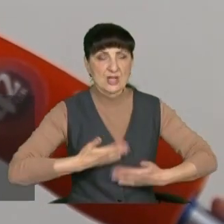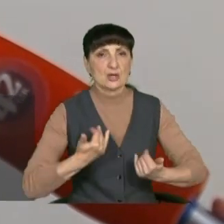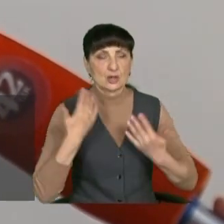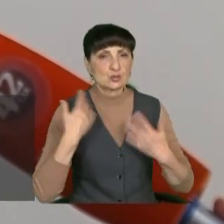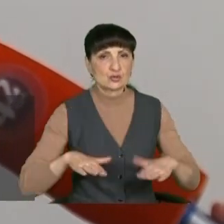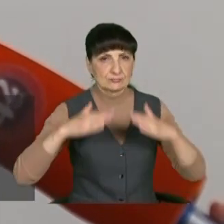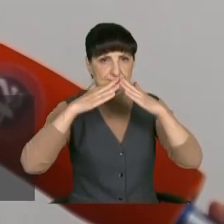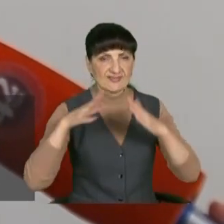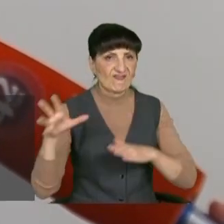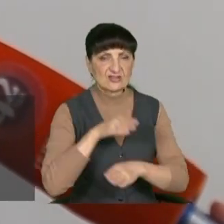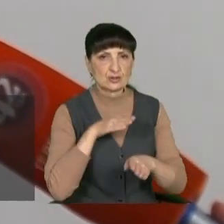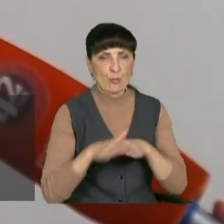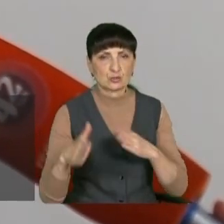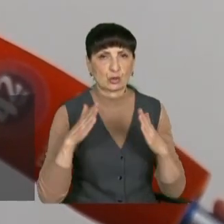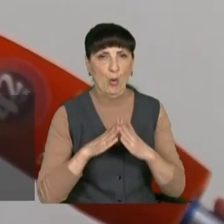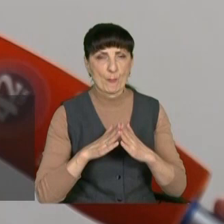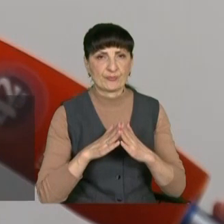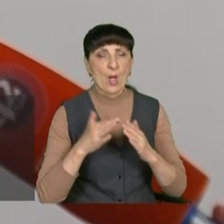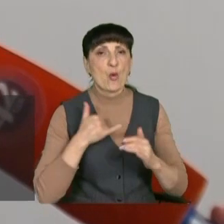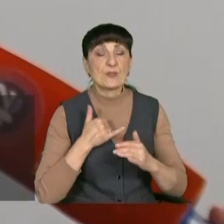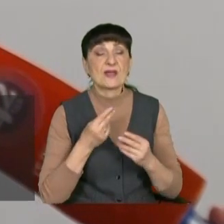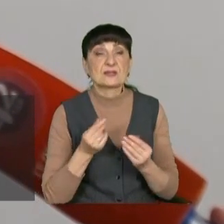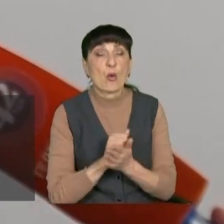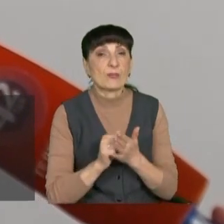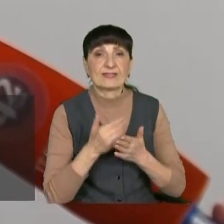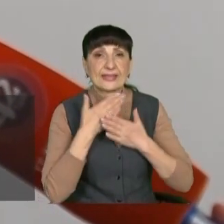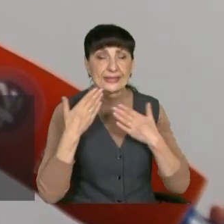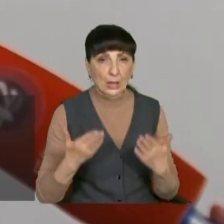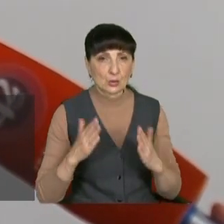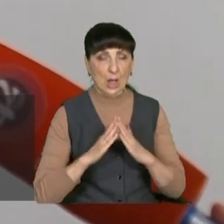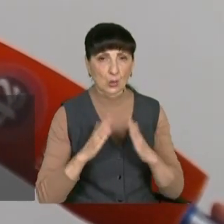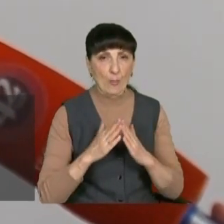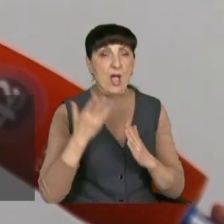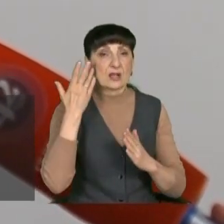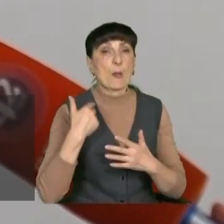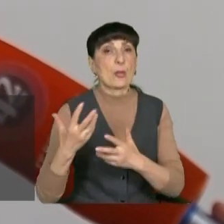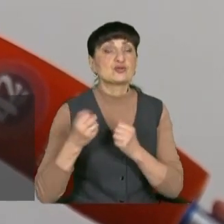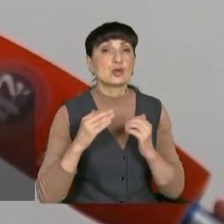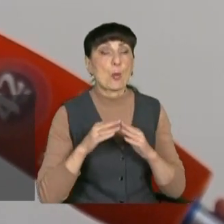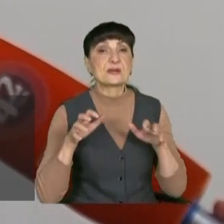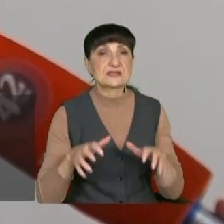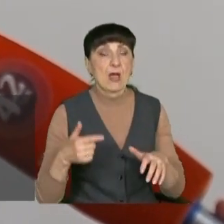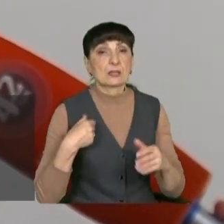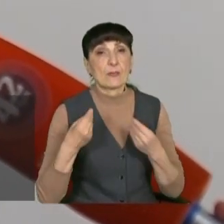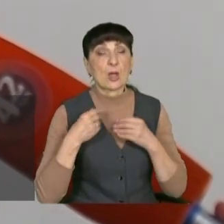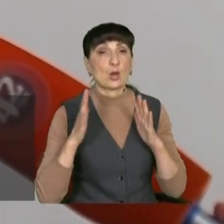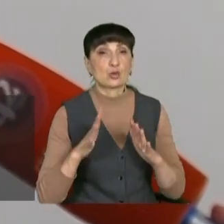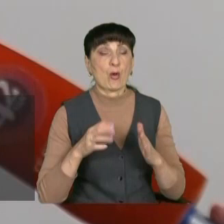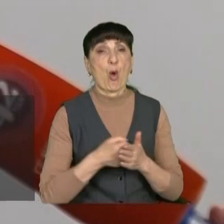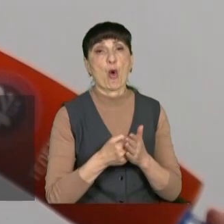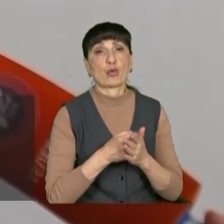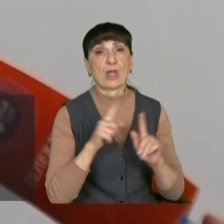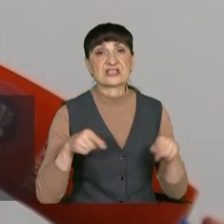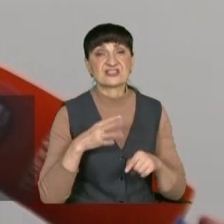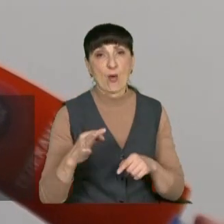и вовсе весь дом находится под водой. У меня нет документов на дом. Так получилось, что когда мы получили дом председателя, нам дали только ходатайство.